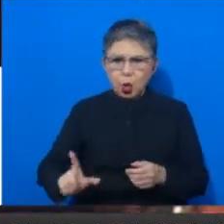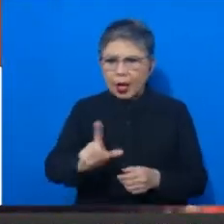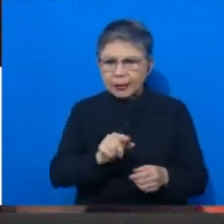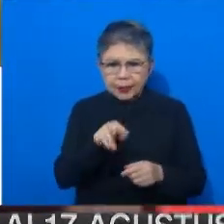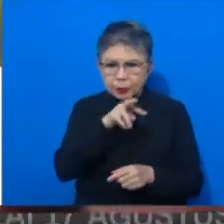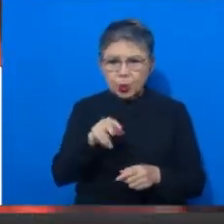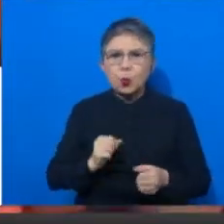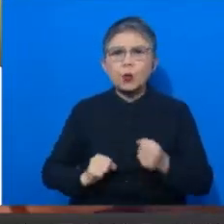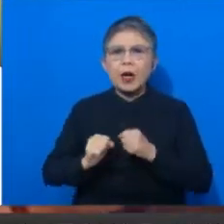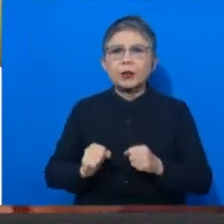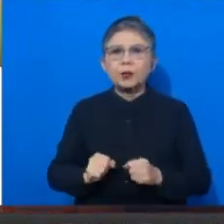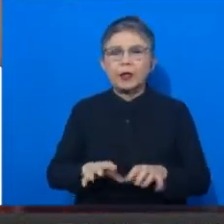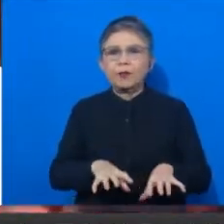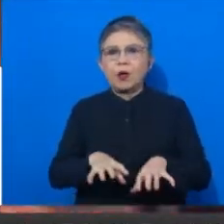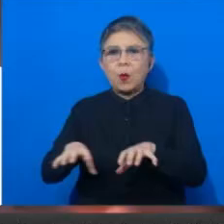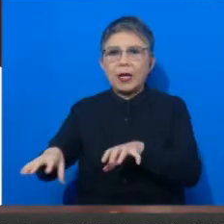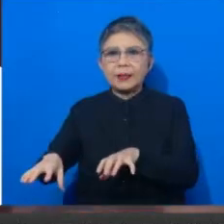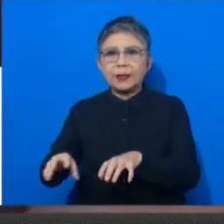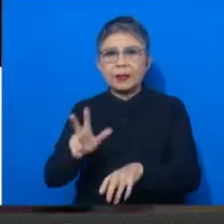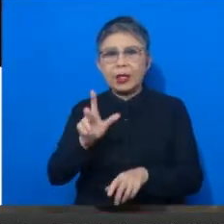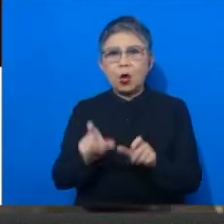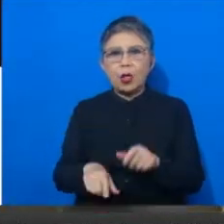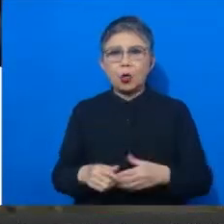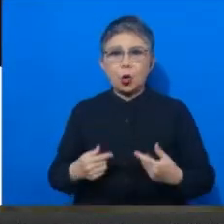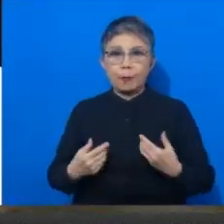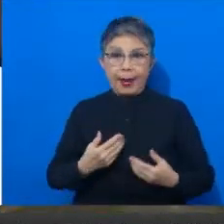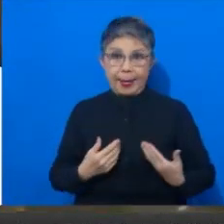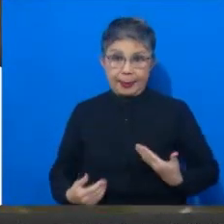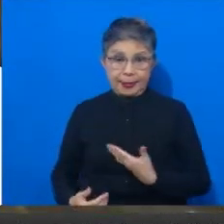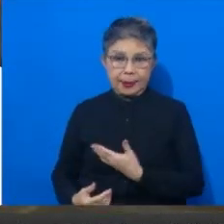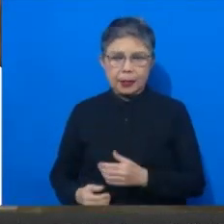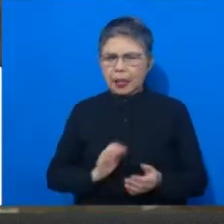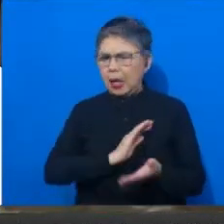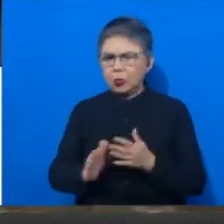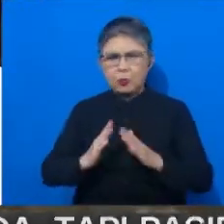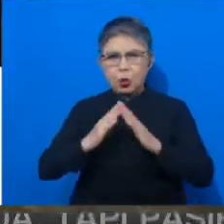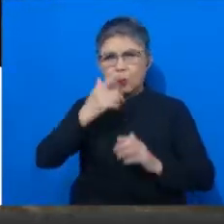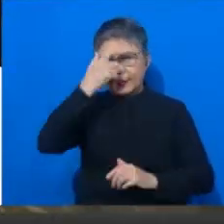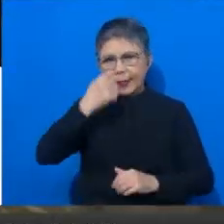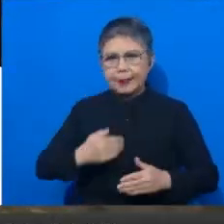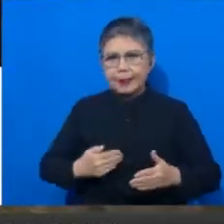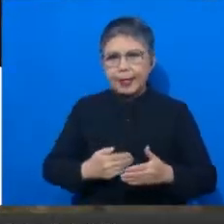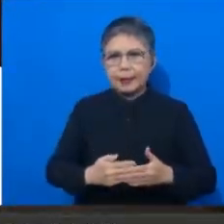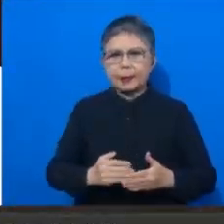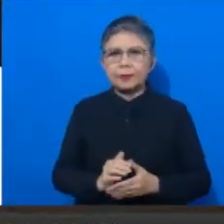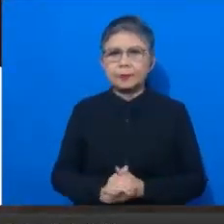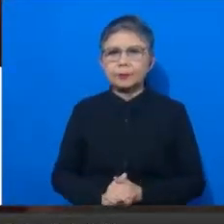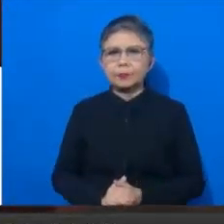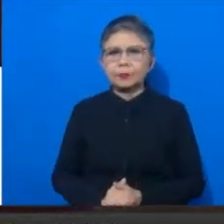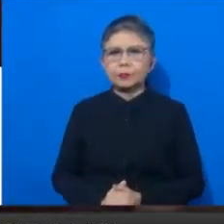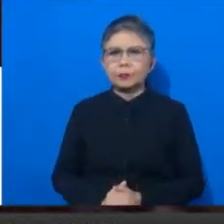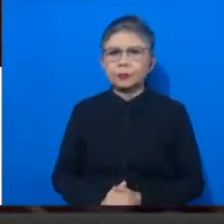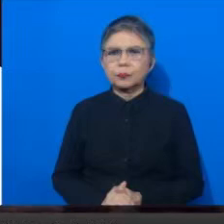lokasi berupaya melakukan evakuasi terhadap ketiga korban. Para korban pun langsung dilarikan ke rumah sakit.